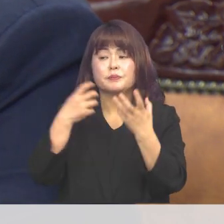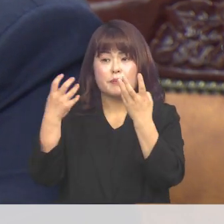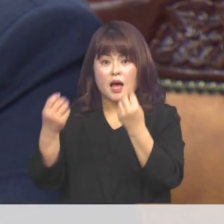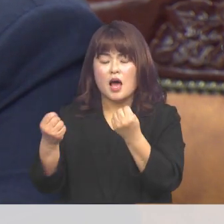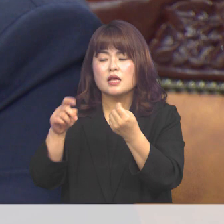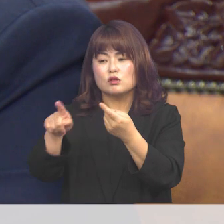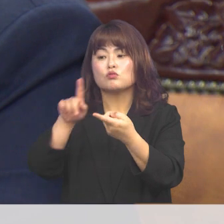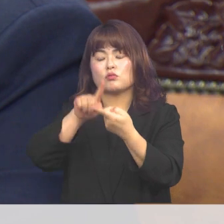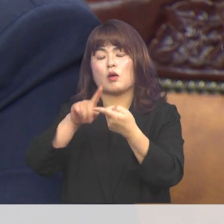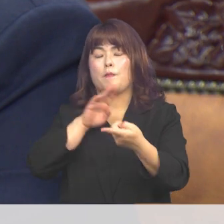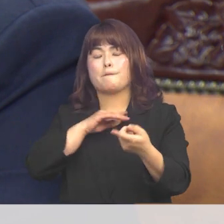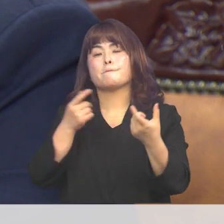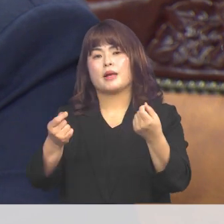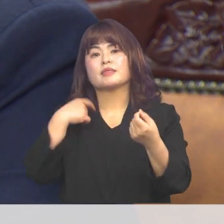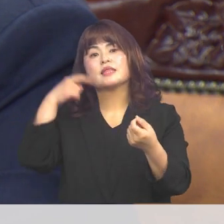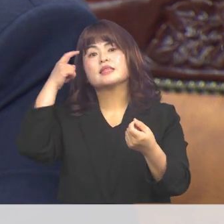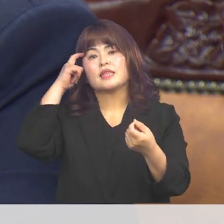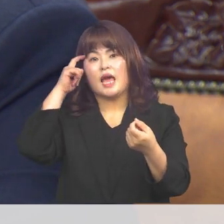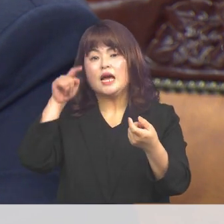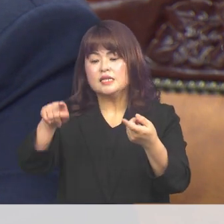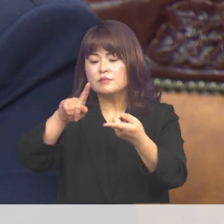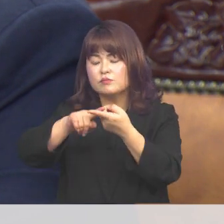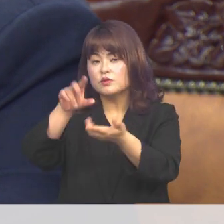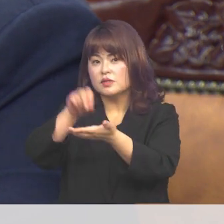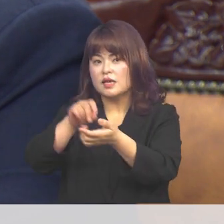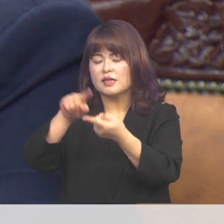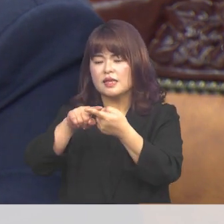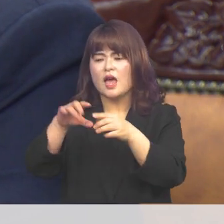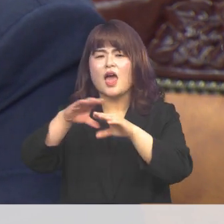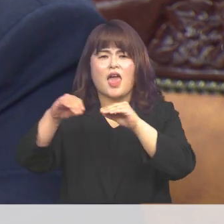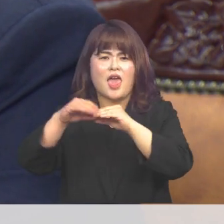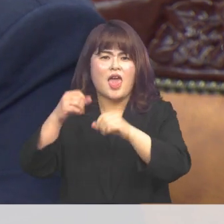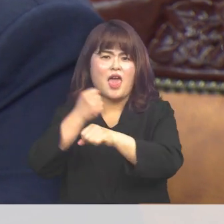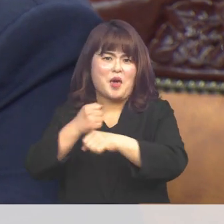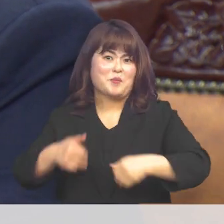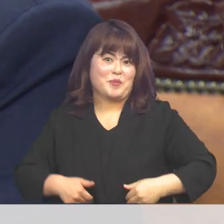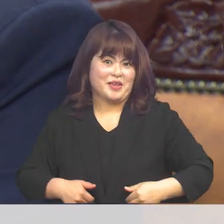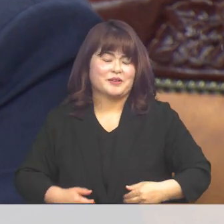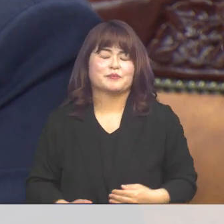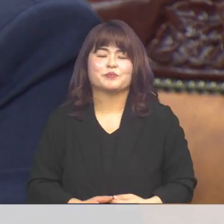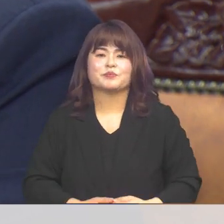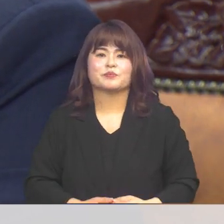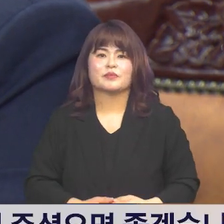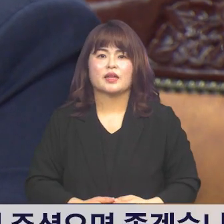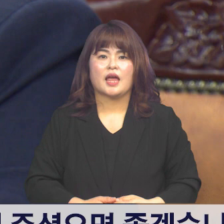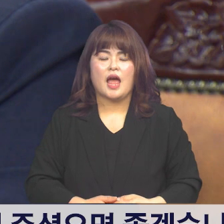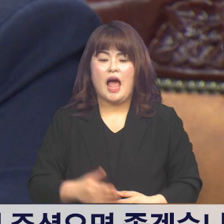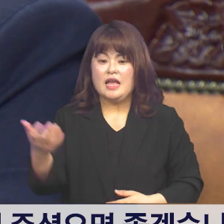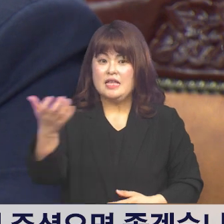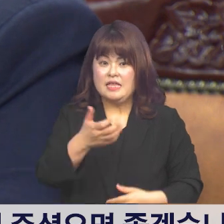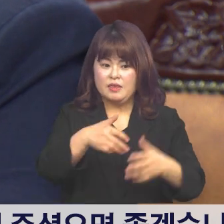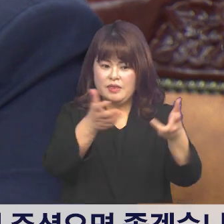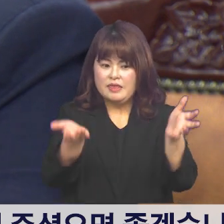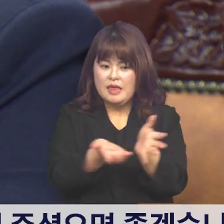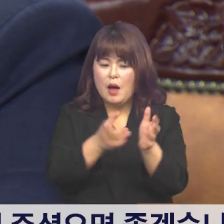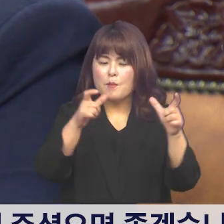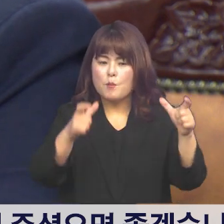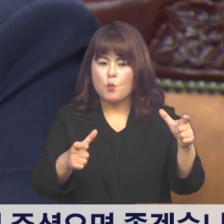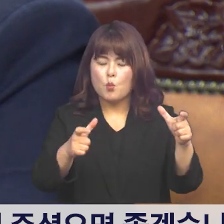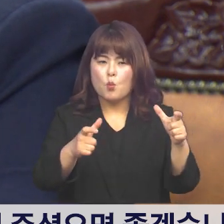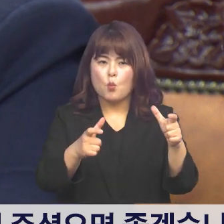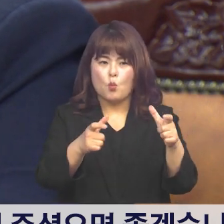목소리가 크고 타당하다고 생각합니다. 그래서 이 문제에 대해서 검토를 좀 해주시면 좋겠고요. 이주 산단이